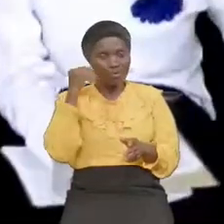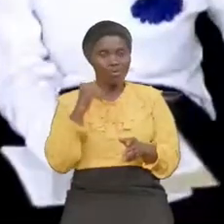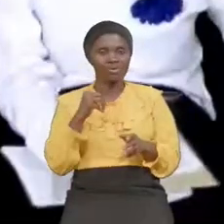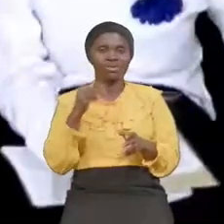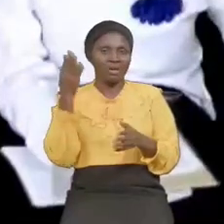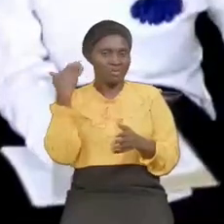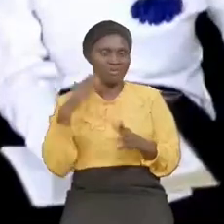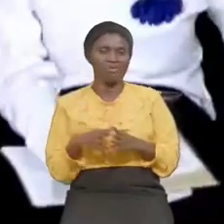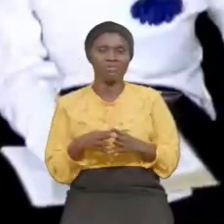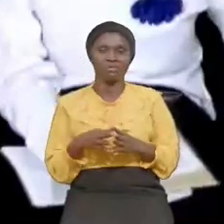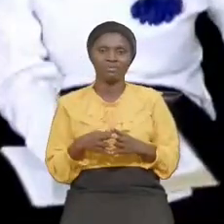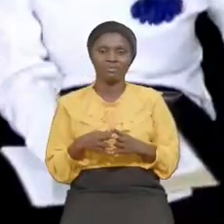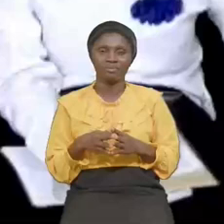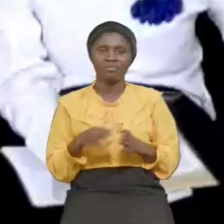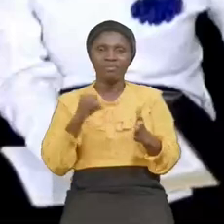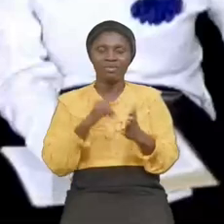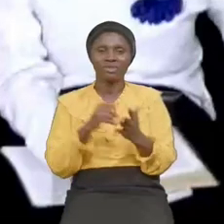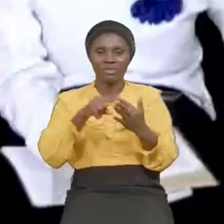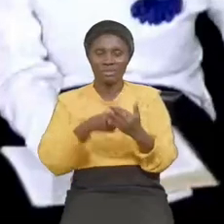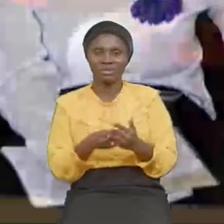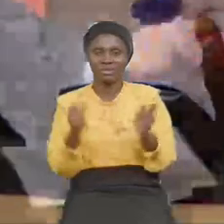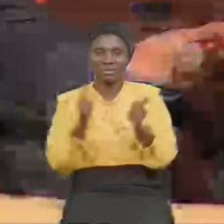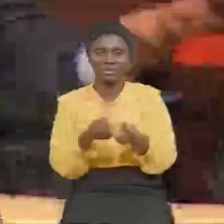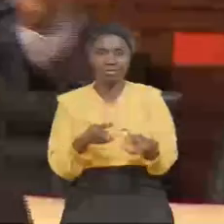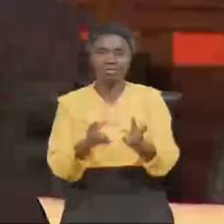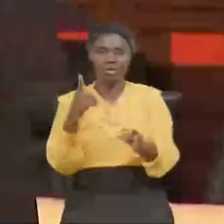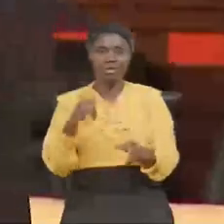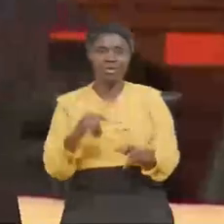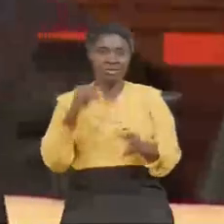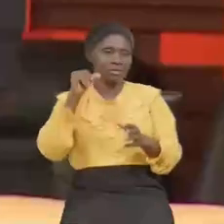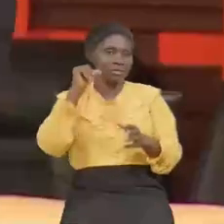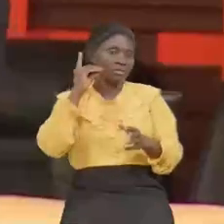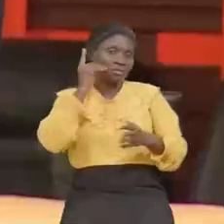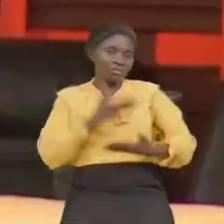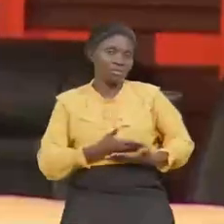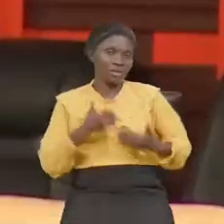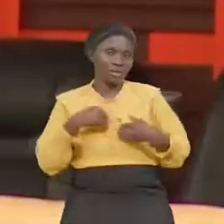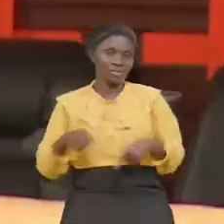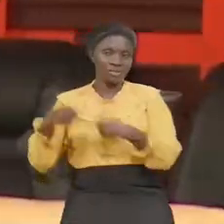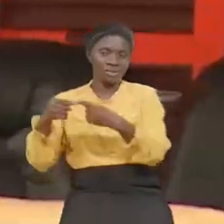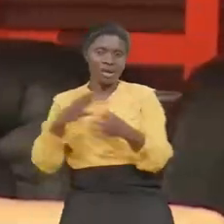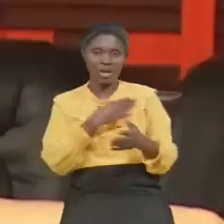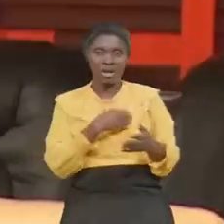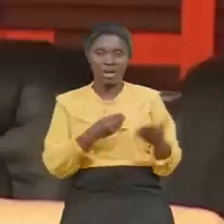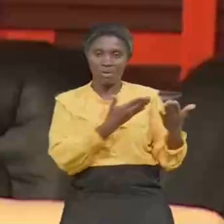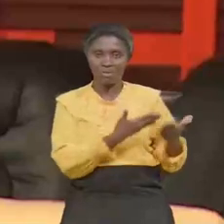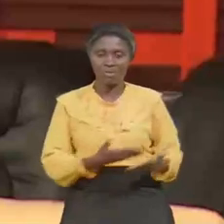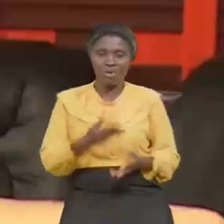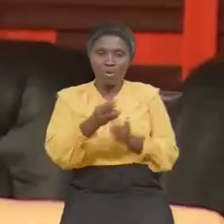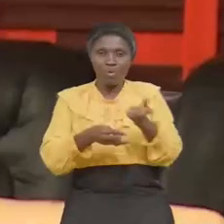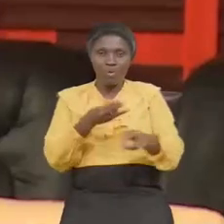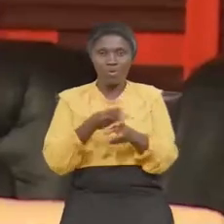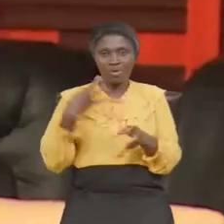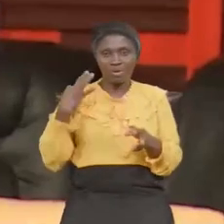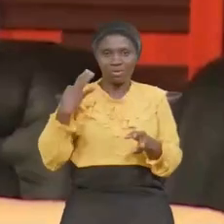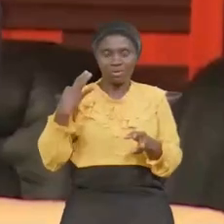Ça commence un peu. La fille est sortie et a amené des vêtements de Babylone. Et le papa a dit, c'est quoi ça?